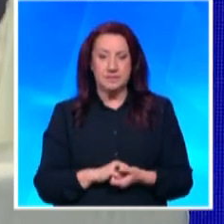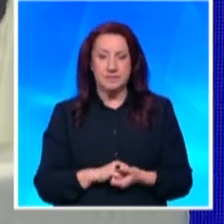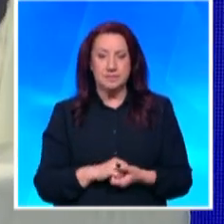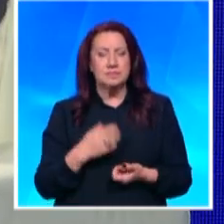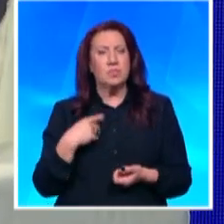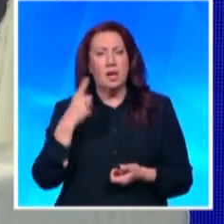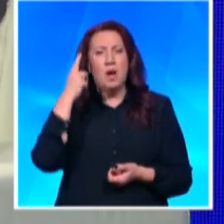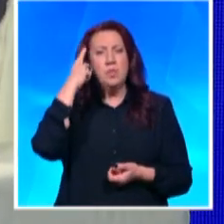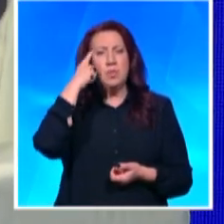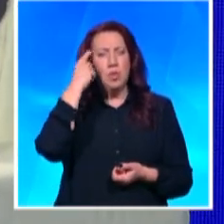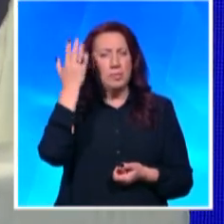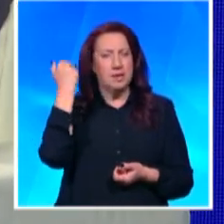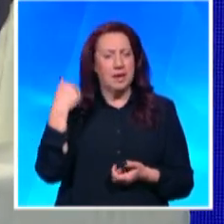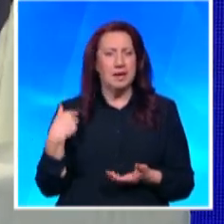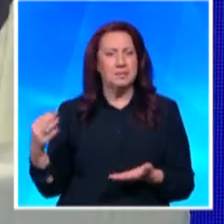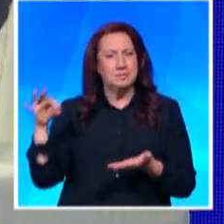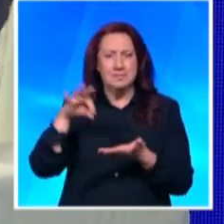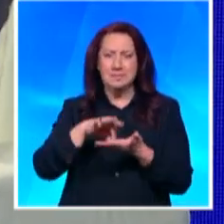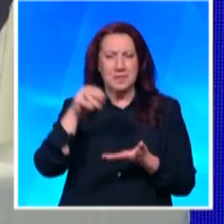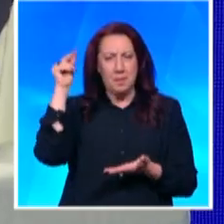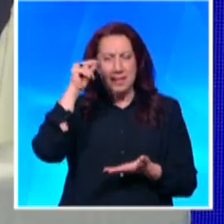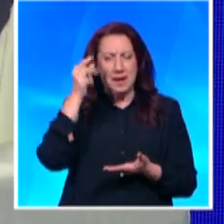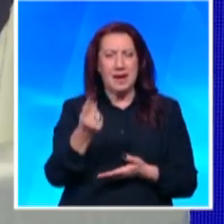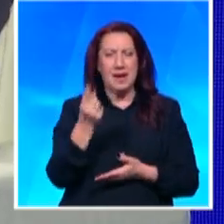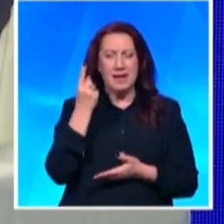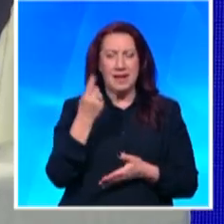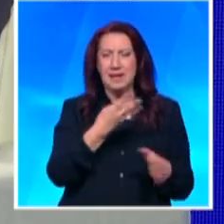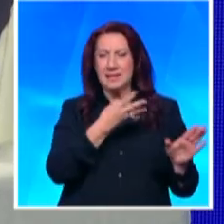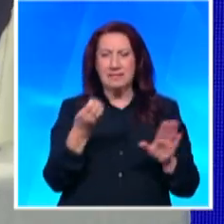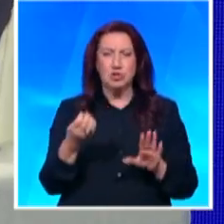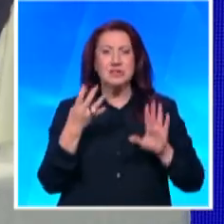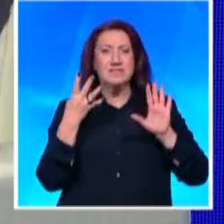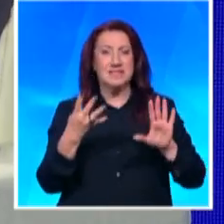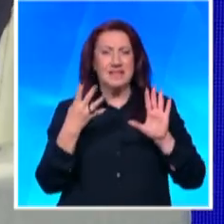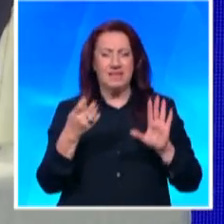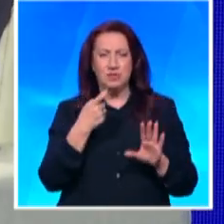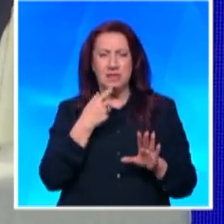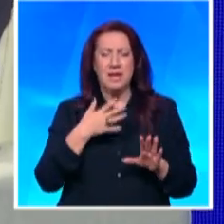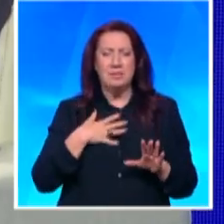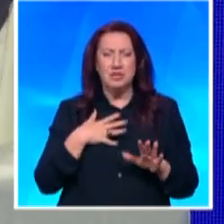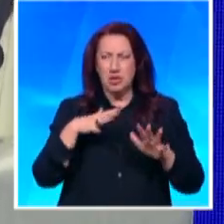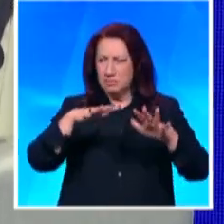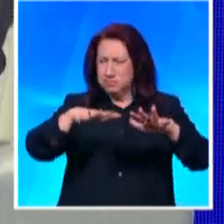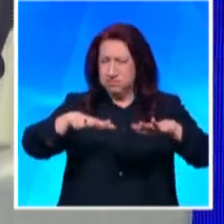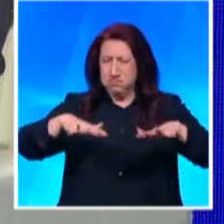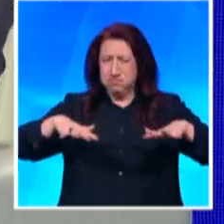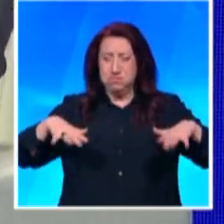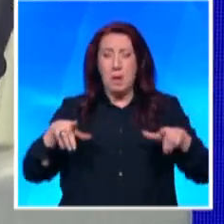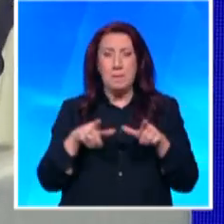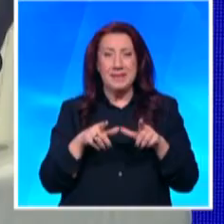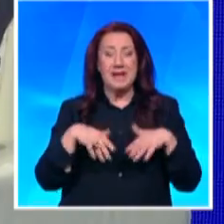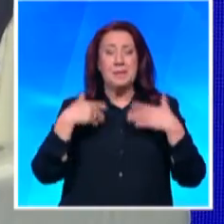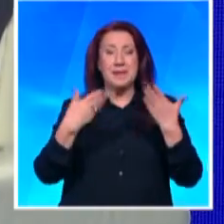Спомням си визитата през 1999 година. Имаше страхотен митинг пред катедралата Свети Александър